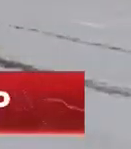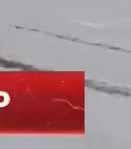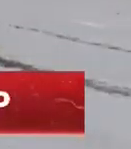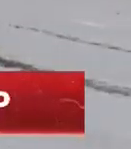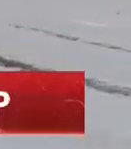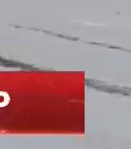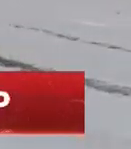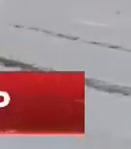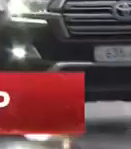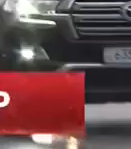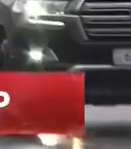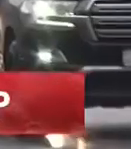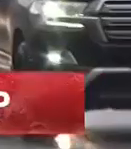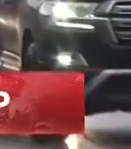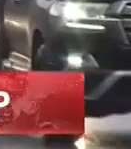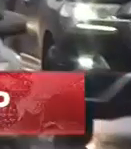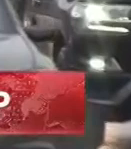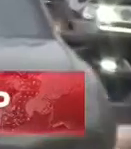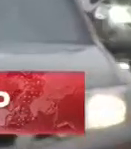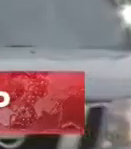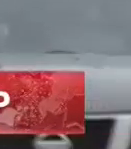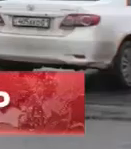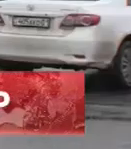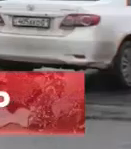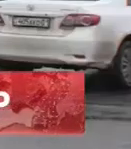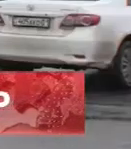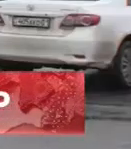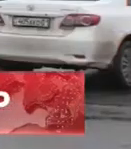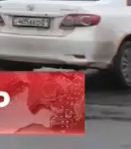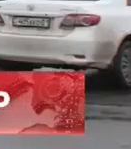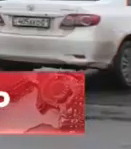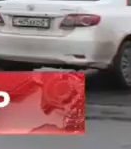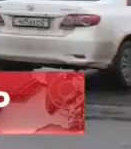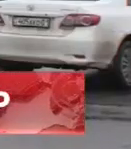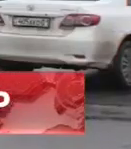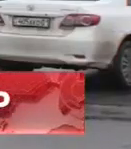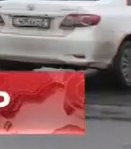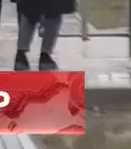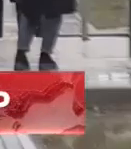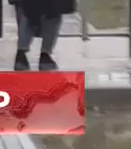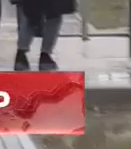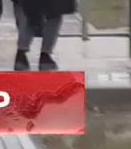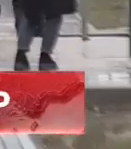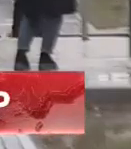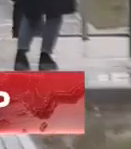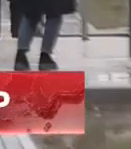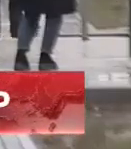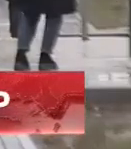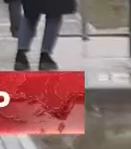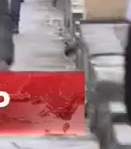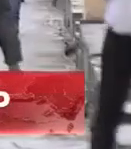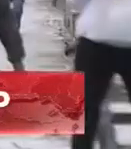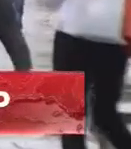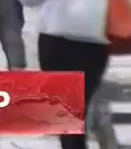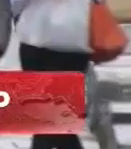Сақтандыру компаниялары жыл басынан бері 196 миллиард теңге табыс тапты. Көліктен кейін өмірі мен мүлкін сақтандырушылар